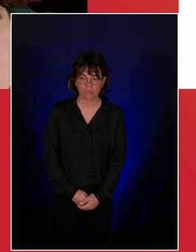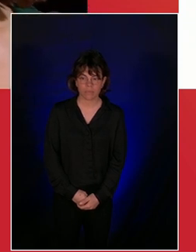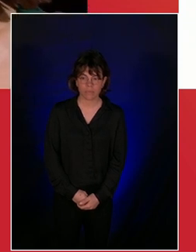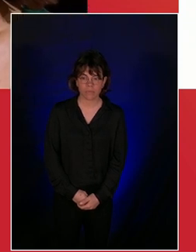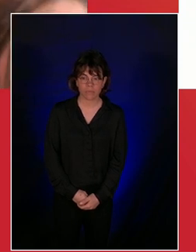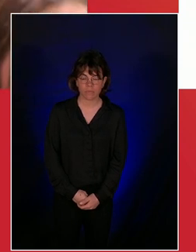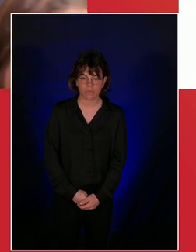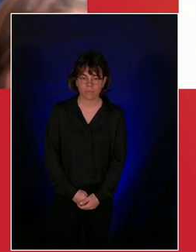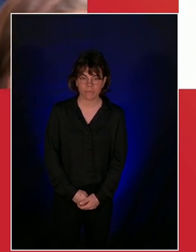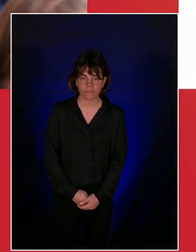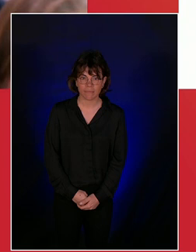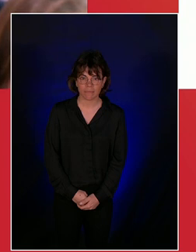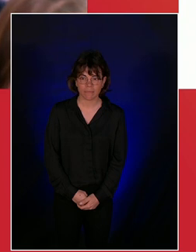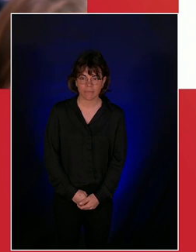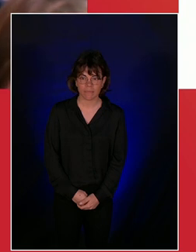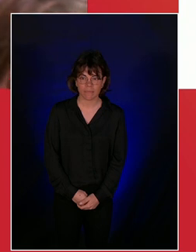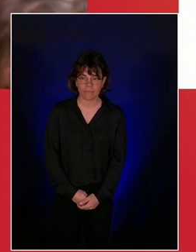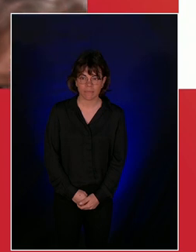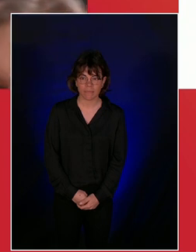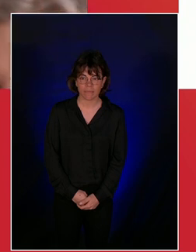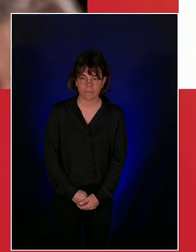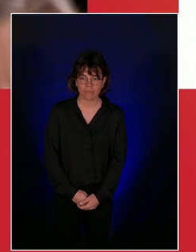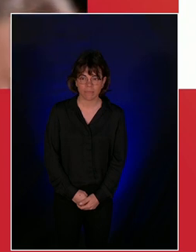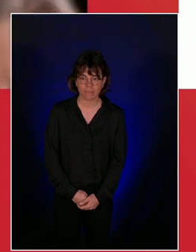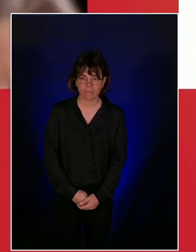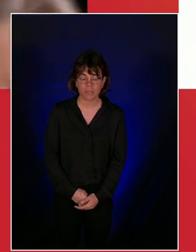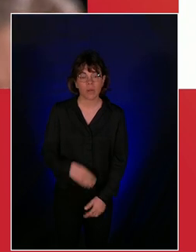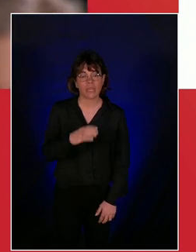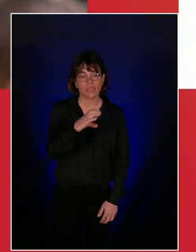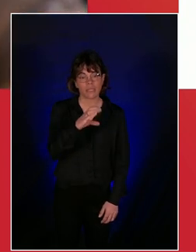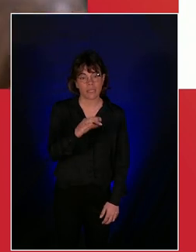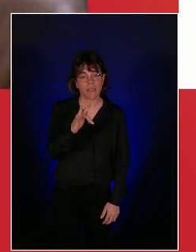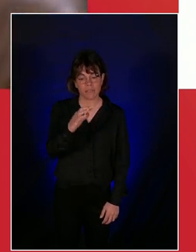Emmanuel Vire, et pour la CFC,